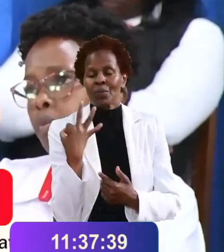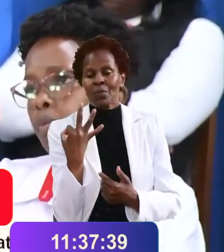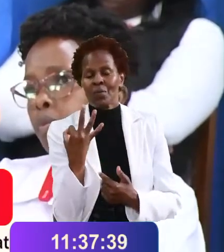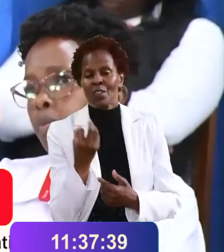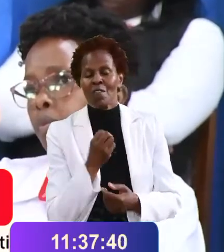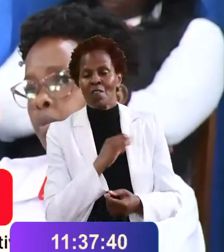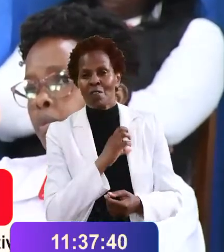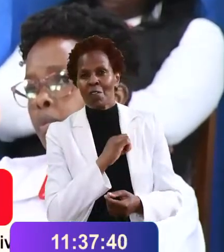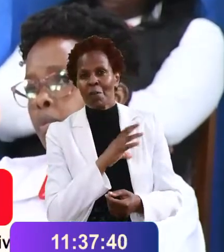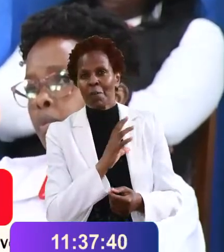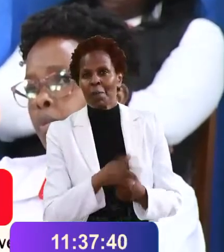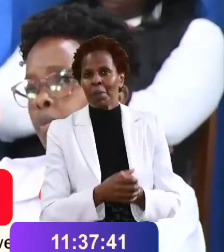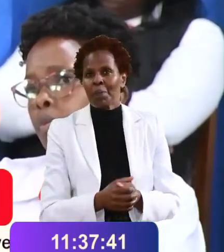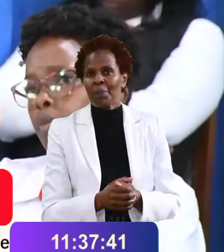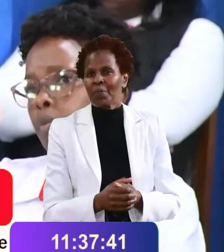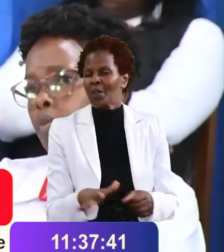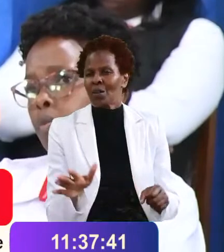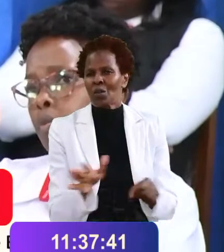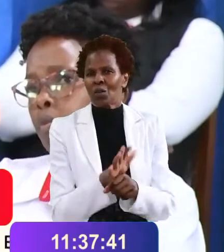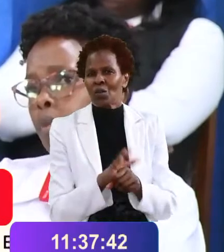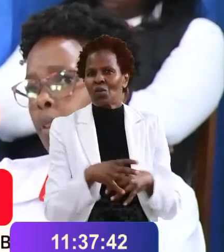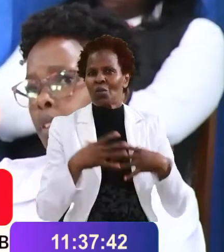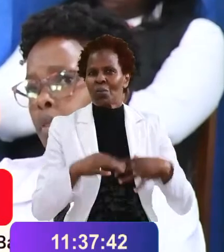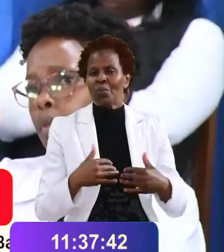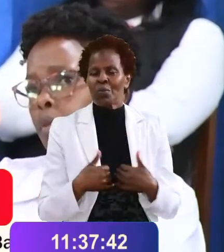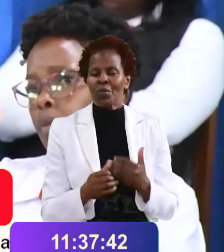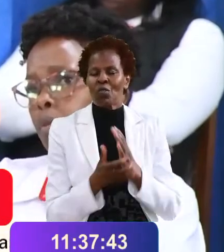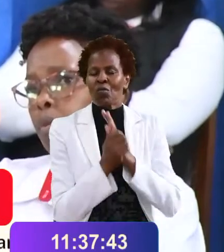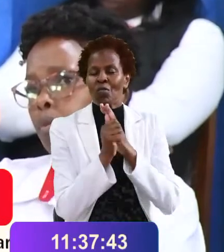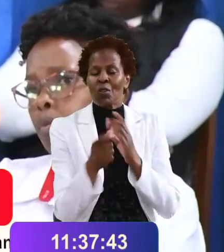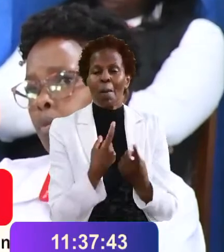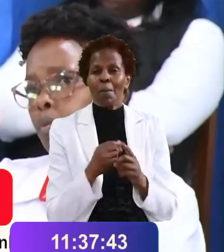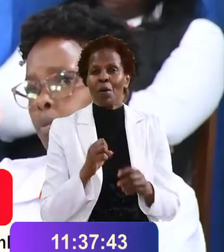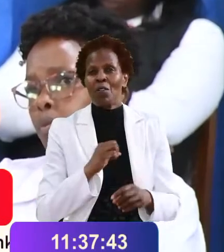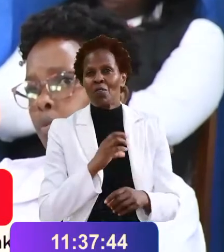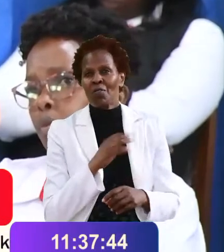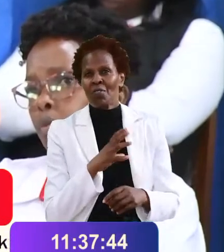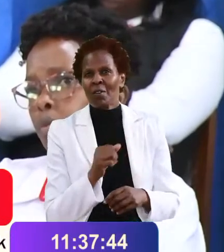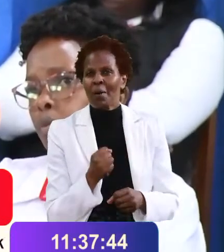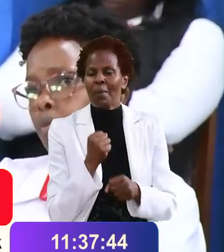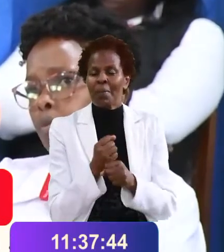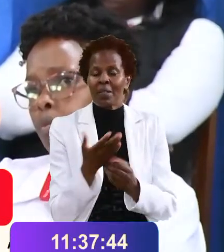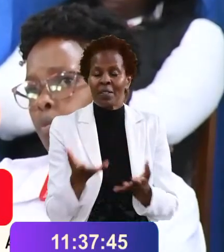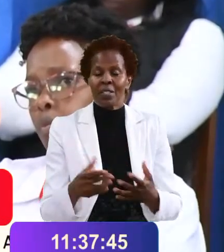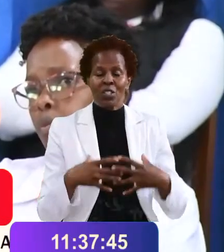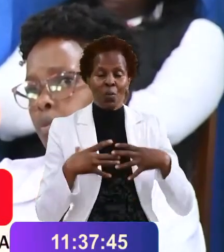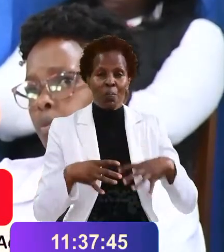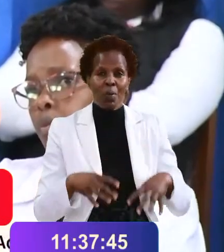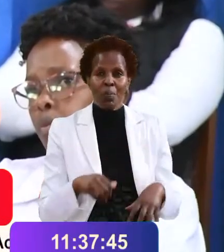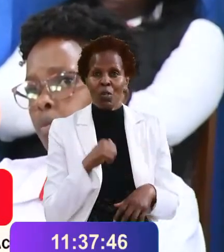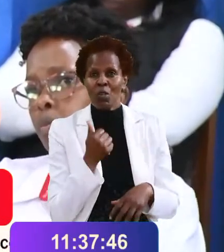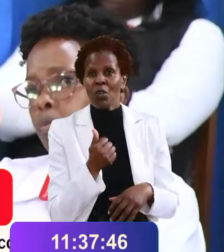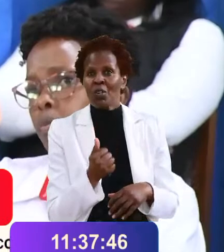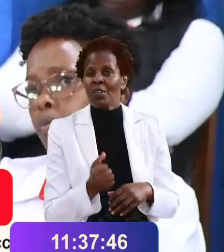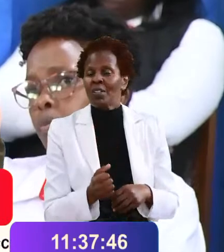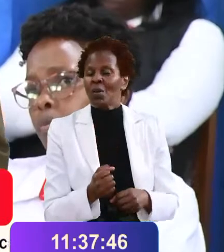uoga. Wengi wako na vipawa, lakini uoga ndio inawafanya wasiweze kulitimisha.